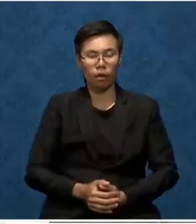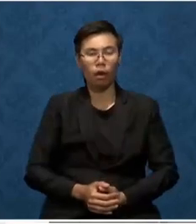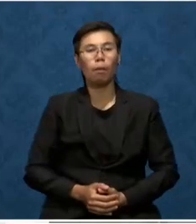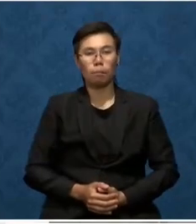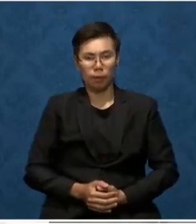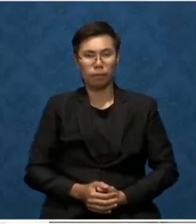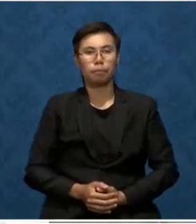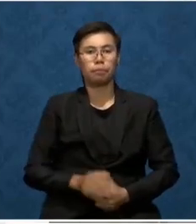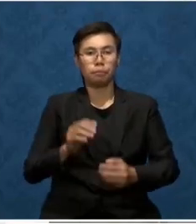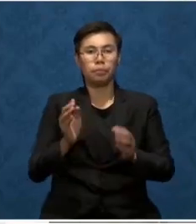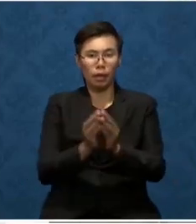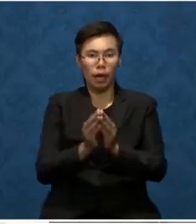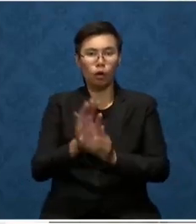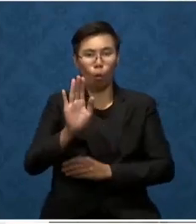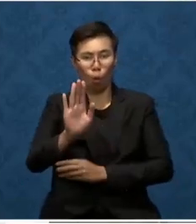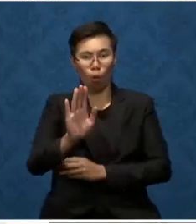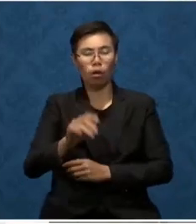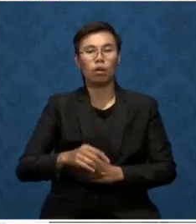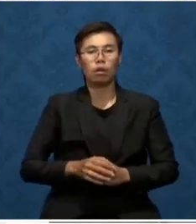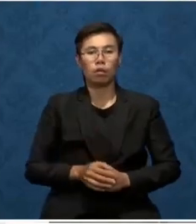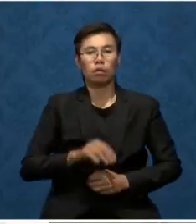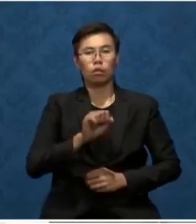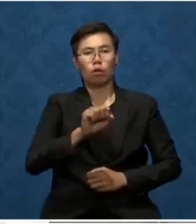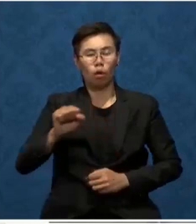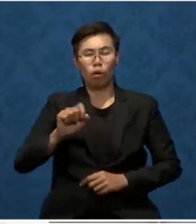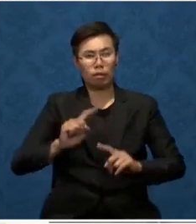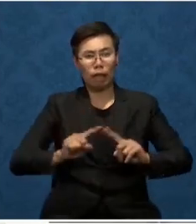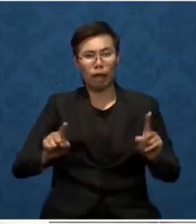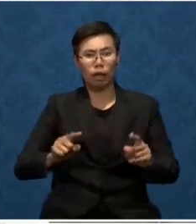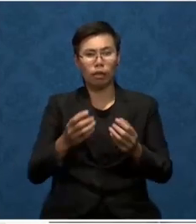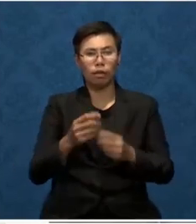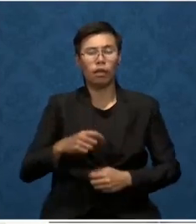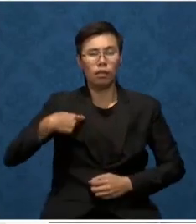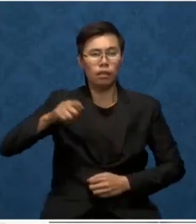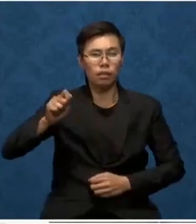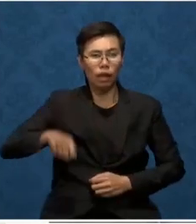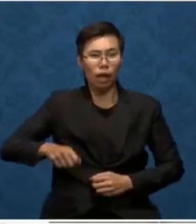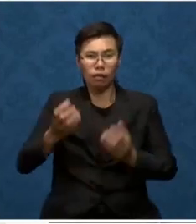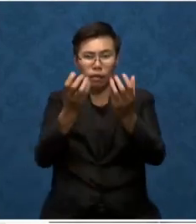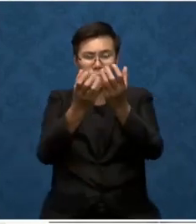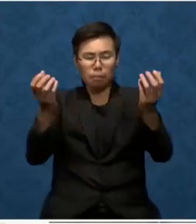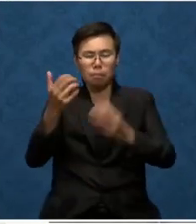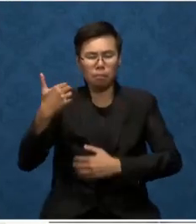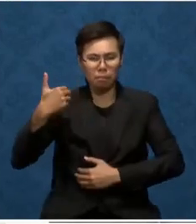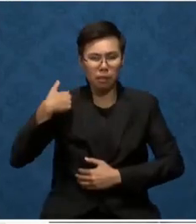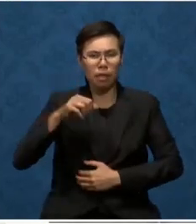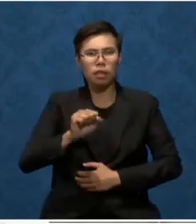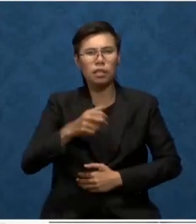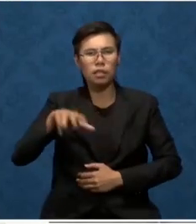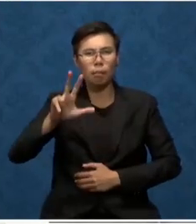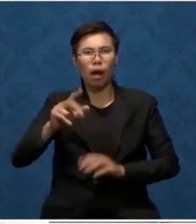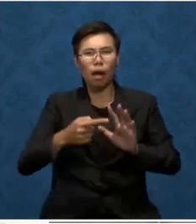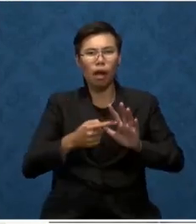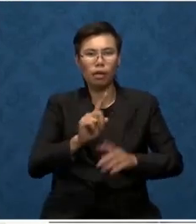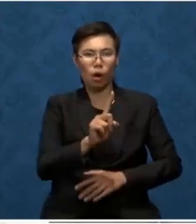สภาผู้แทนราษฎรแต่ศาลรัฐธรรมนูญกำหนดให้มีสภาเดียวของเราเป็นสภาผู้